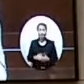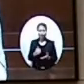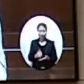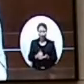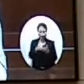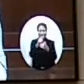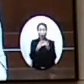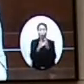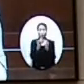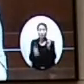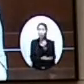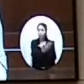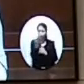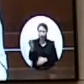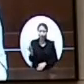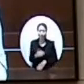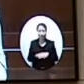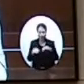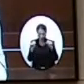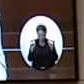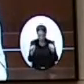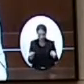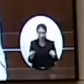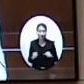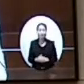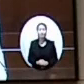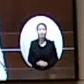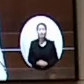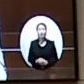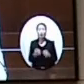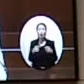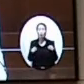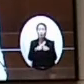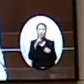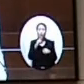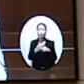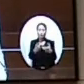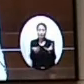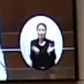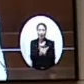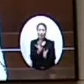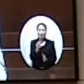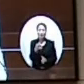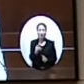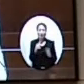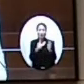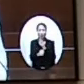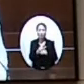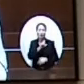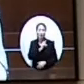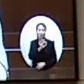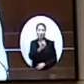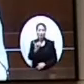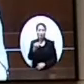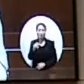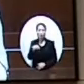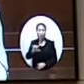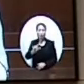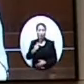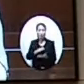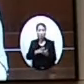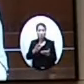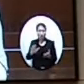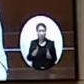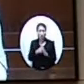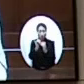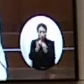존경하는 안동 시민 여러분, 안녕하십니까? 더불어민주당 비례대표 이경란 의원입니다. 시민과